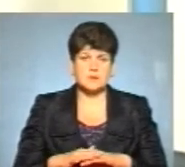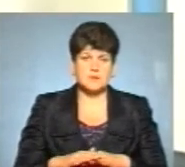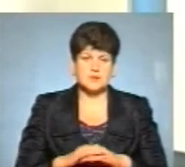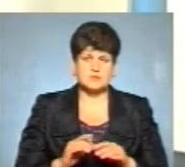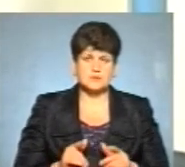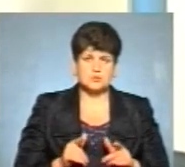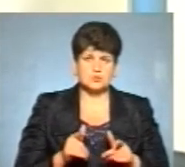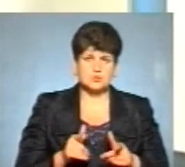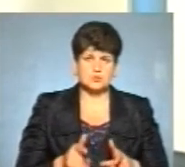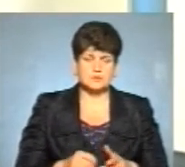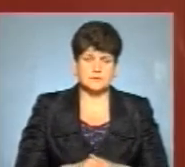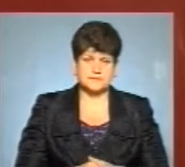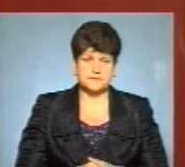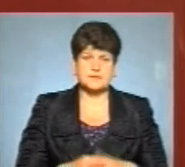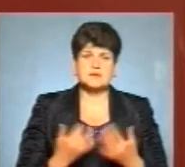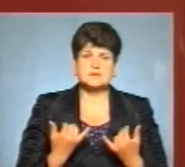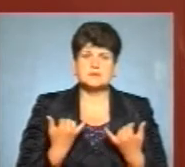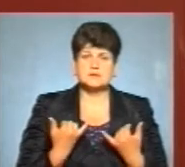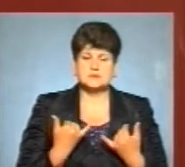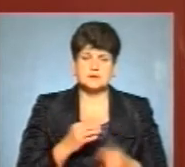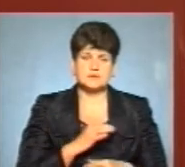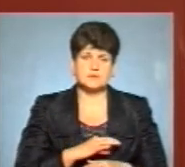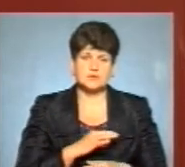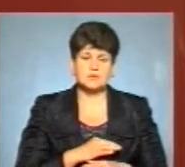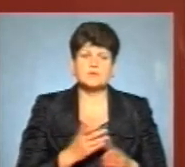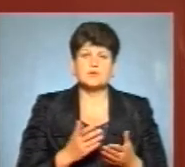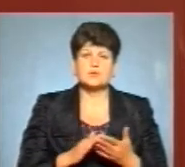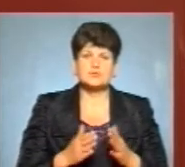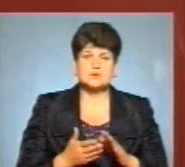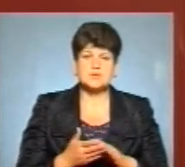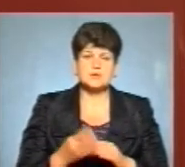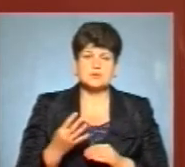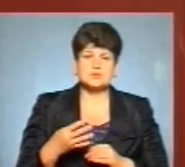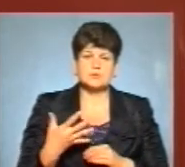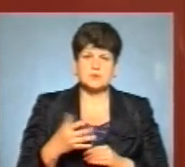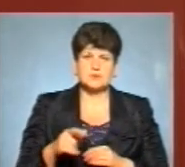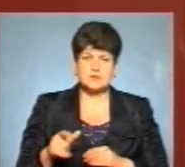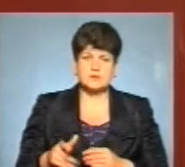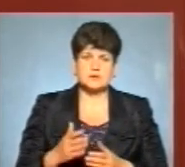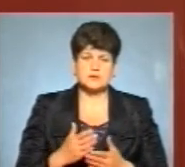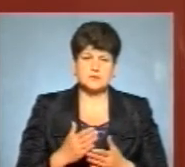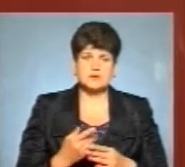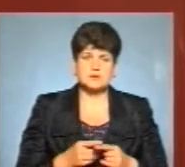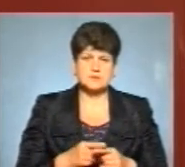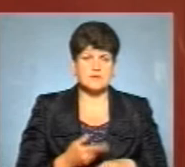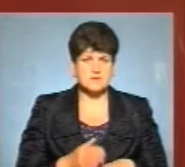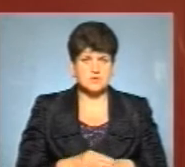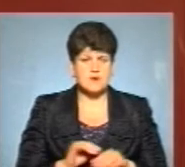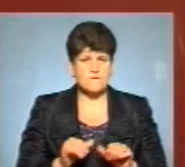поступлень в лікувальну установу. Скільки зараз використовується і взагалі в якому стані ці 45 пацієнтів, які знаходяться? Це переважно важка